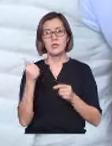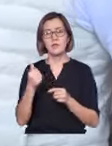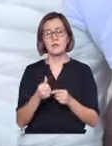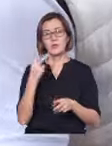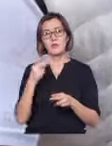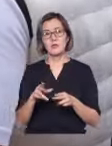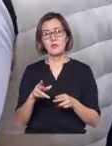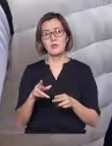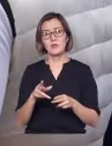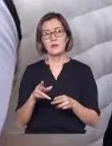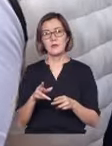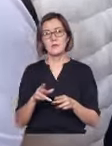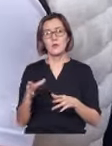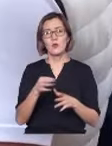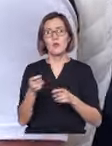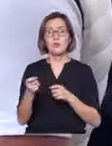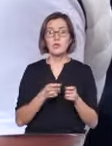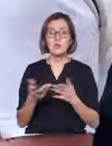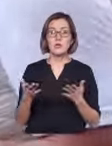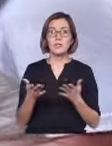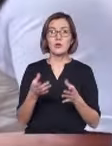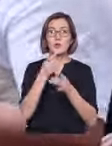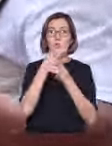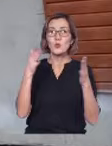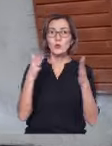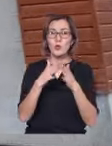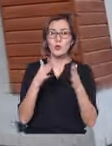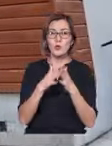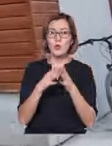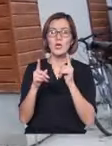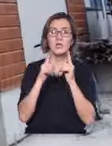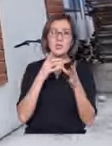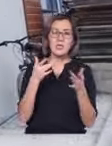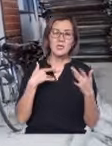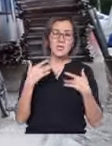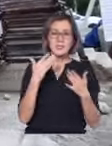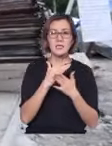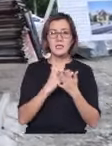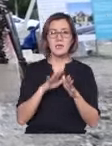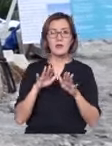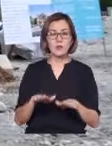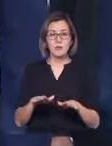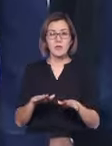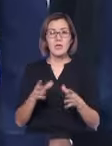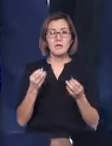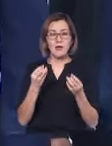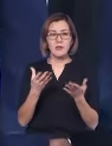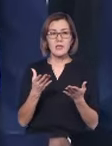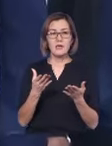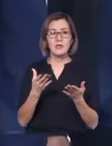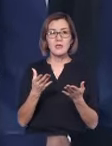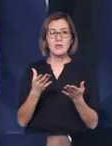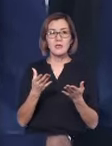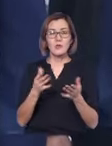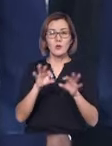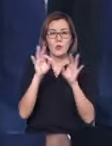олар. Облыс басшысы аудан әкіміне мәдениет үйі тек қана жиын концерт өтетін орын болып қалмауы керек екенін ескертті.